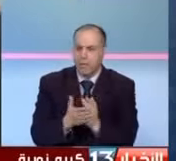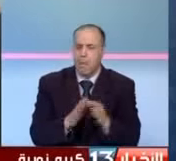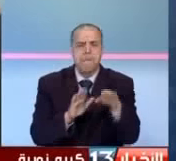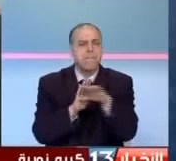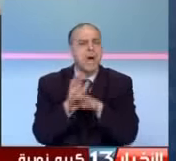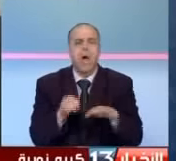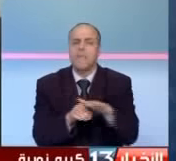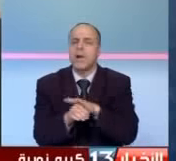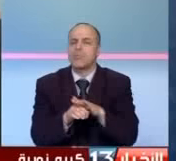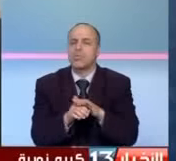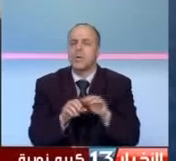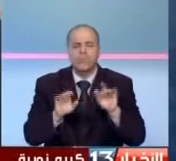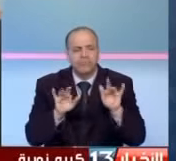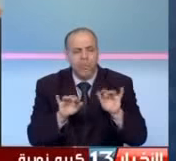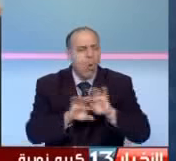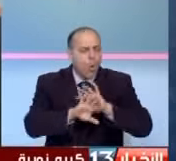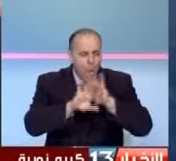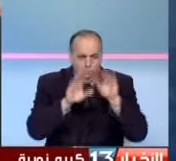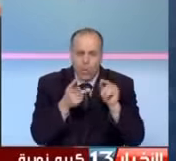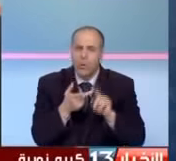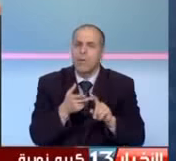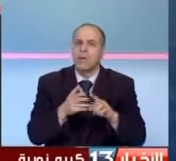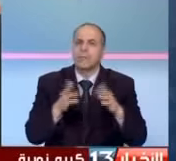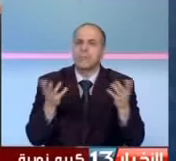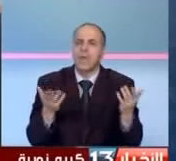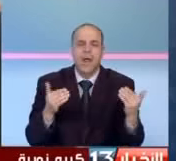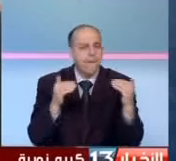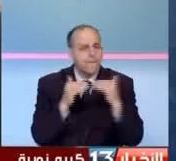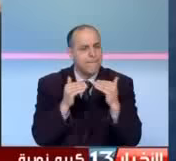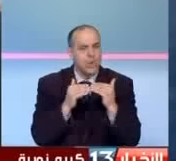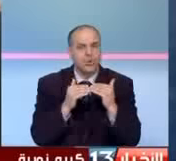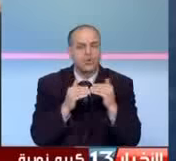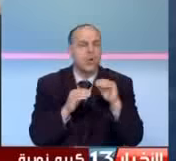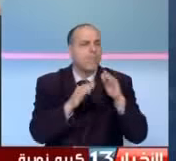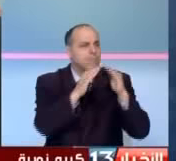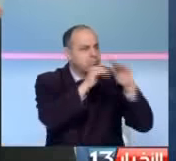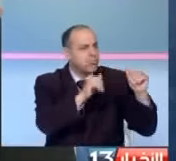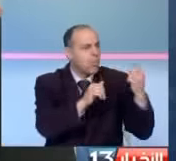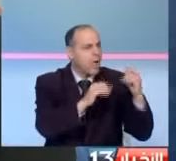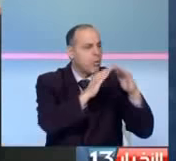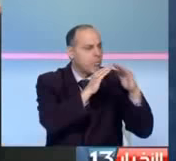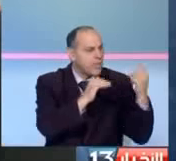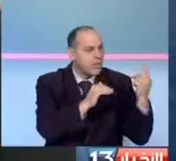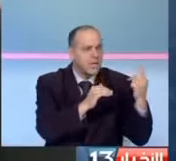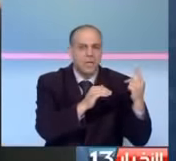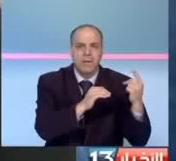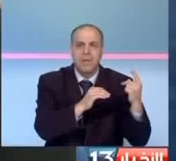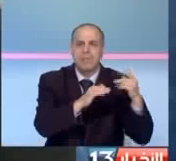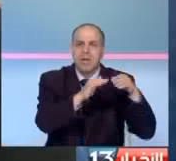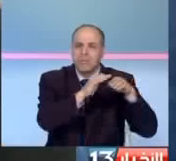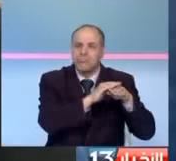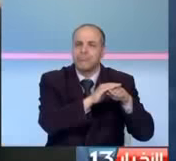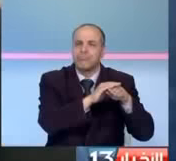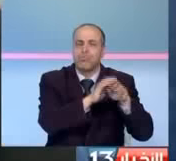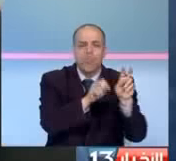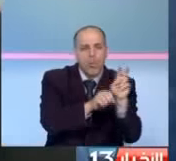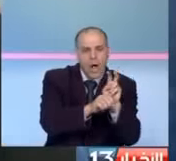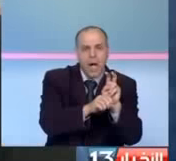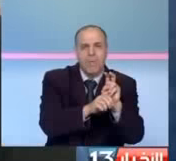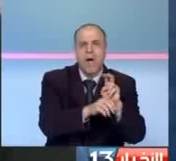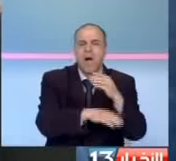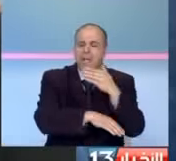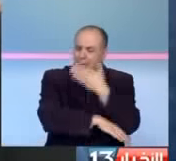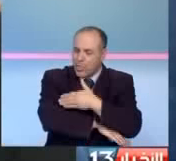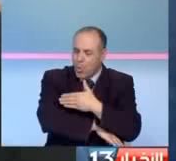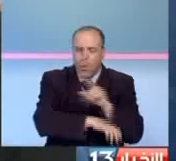نتاع الاعلاماتيه الاعلاميه على مستوى المخزن رقم واحد والمخزن رقم اثنين اللي مشتم فيهم عمليات المراقبه